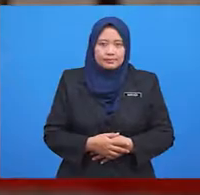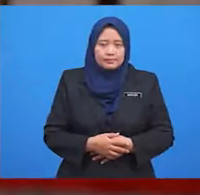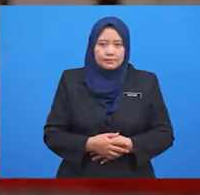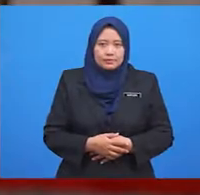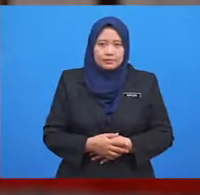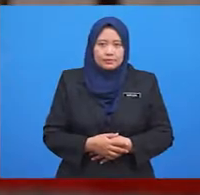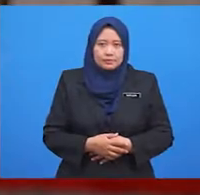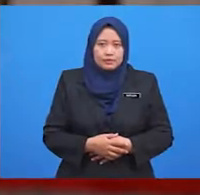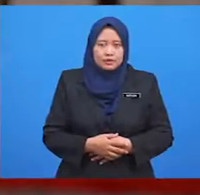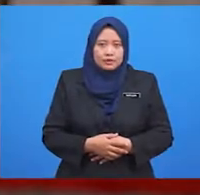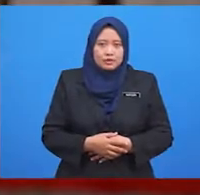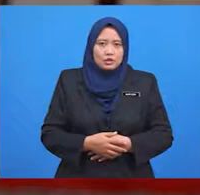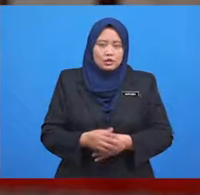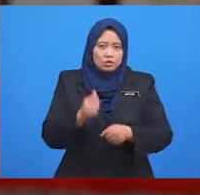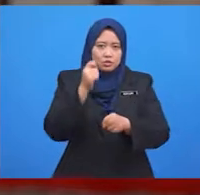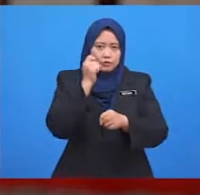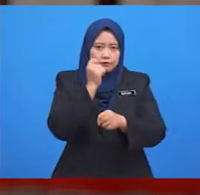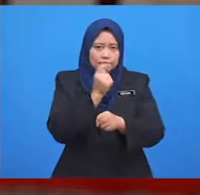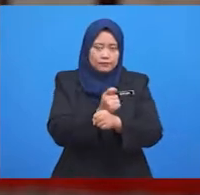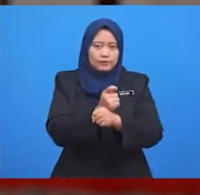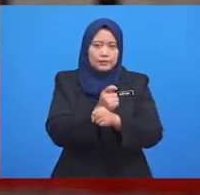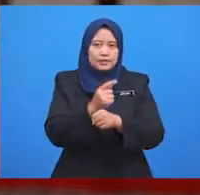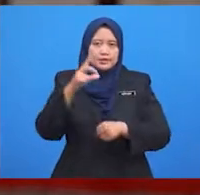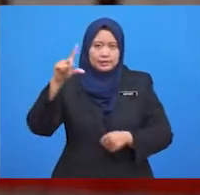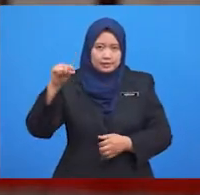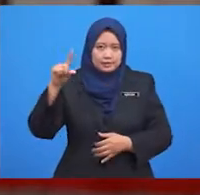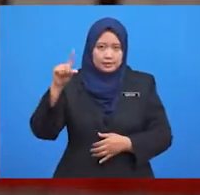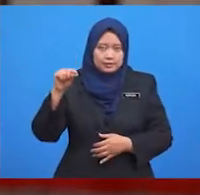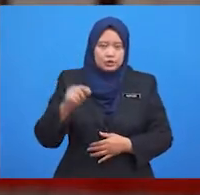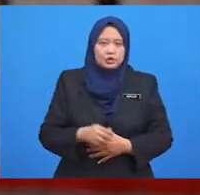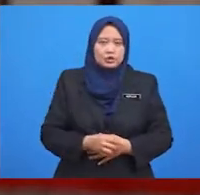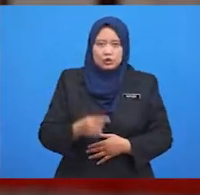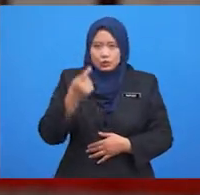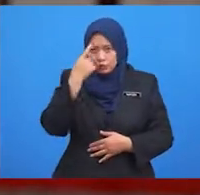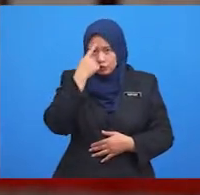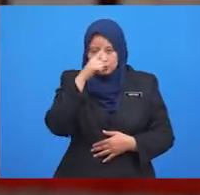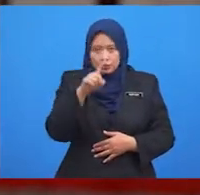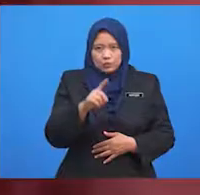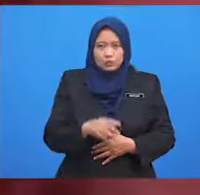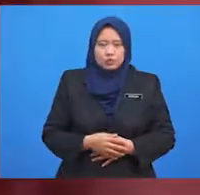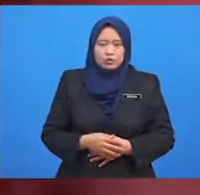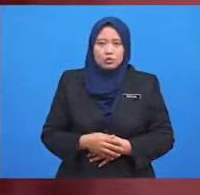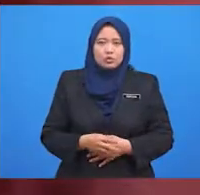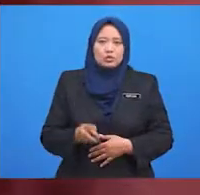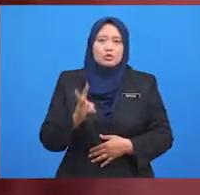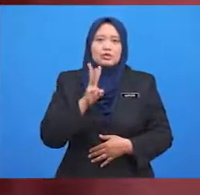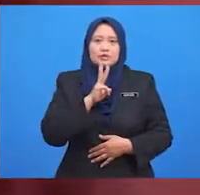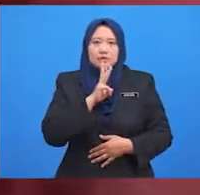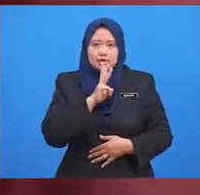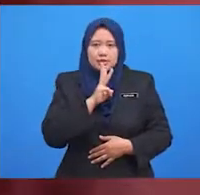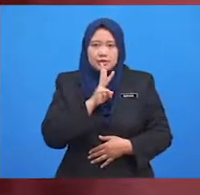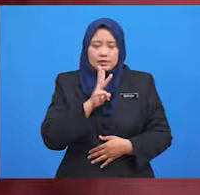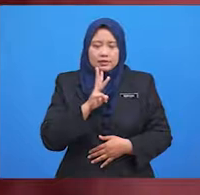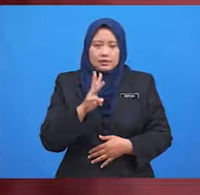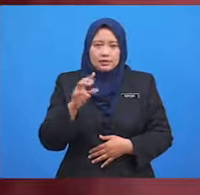Fermin gel ataupun Ultragel digunakan sebagai medium semasa rawatan.